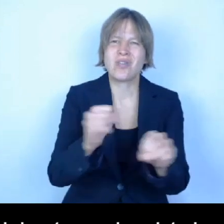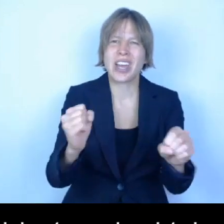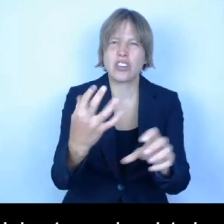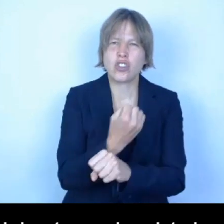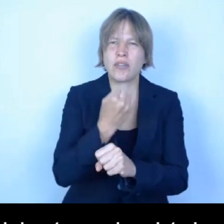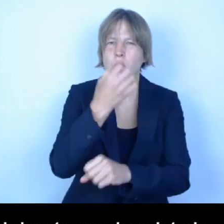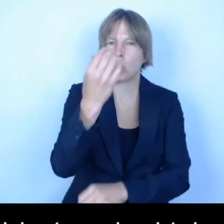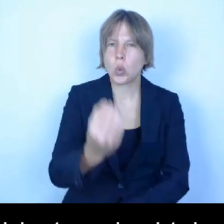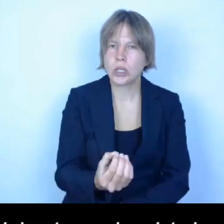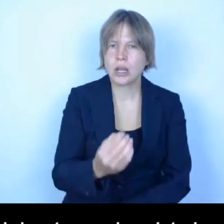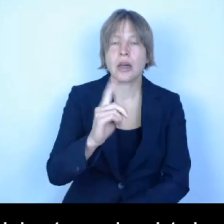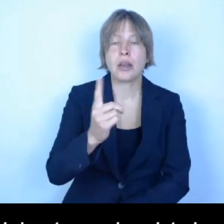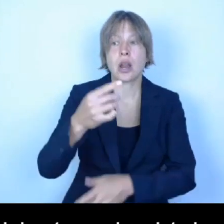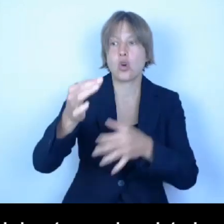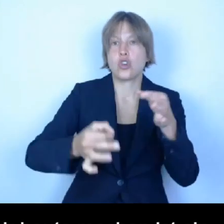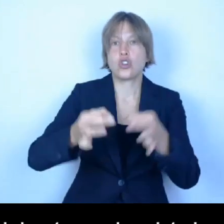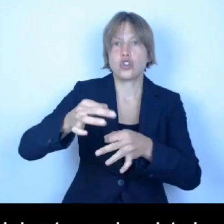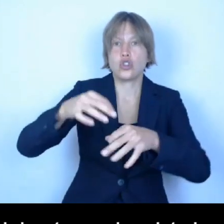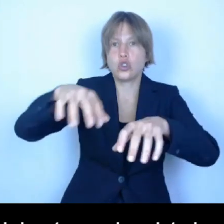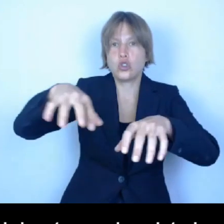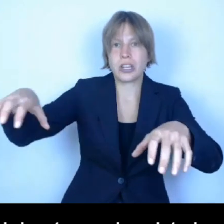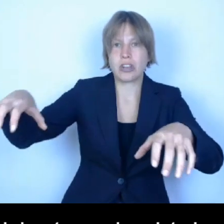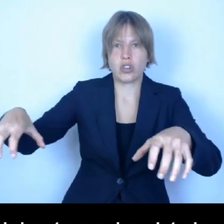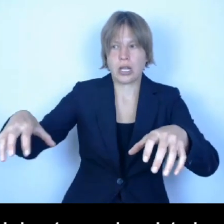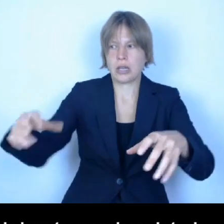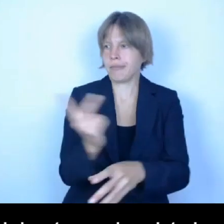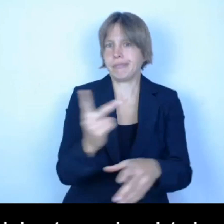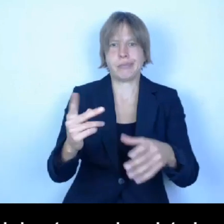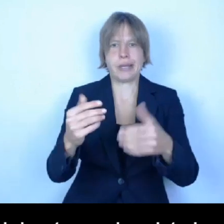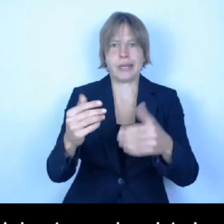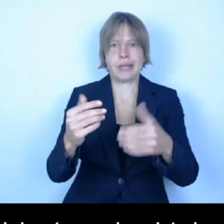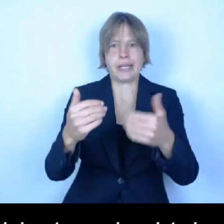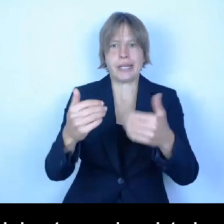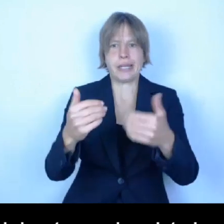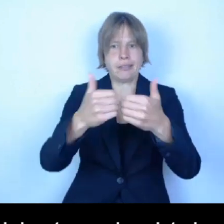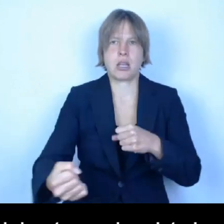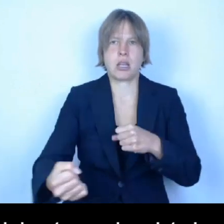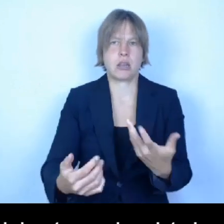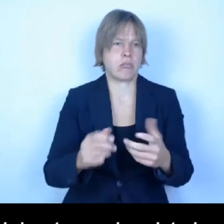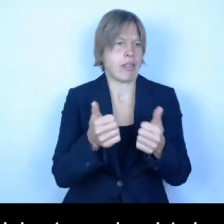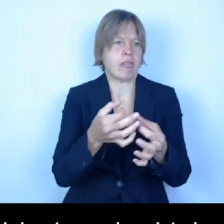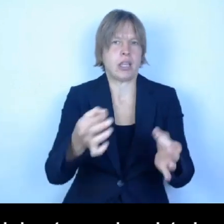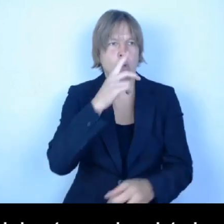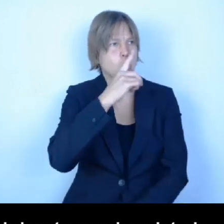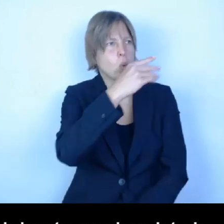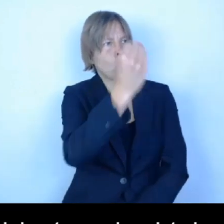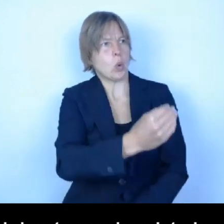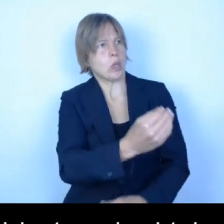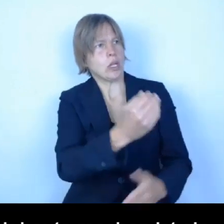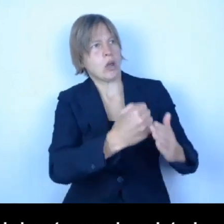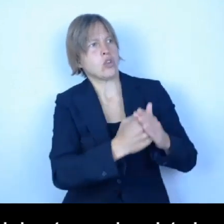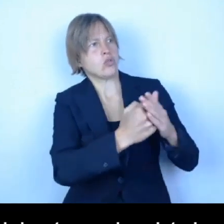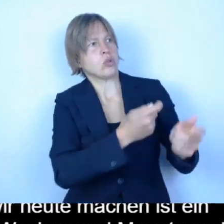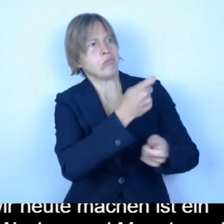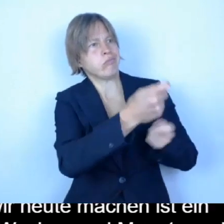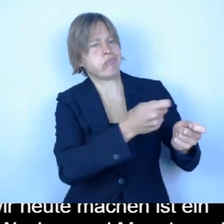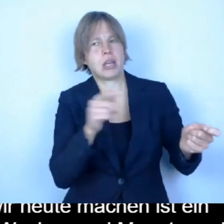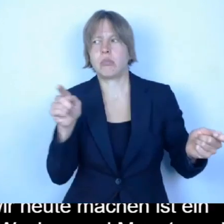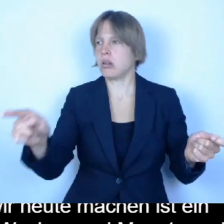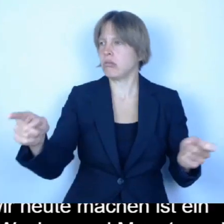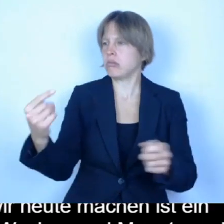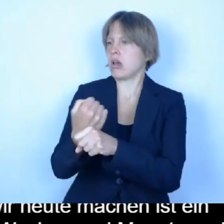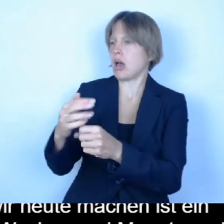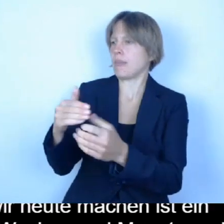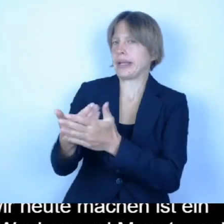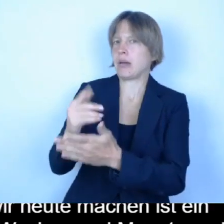Künstler quasi in Unterstützung zu geben, aber bloß auch sein Arbeitgeber muss ja dabei bleiben. Zumal, weil wir wissen, dass in der Kulturszene in